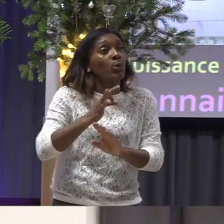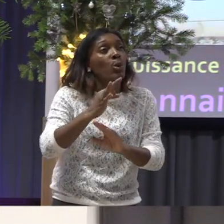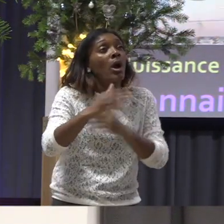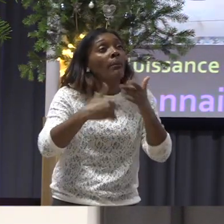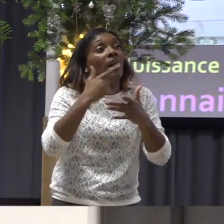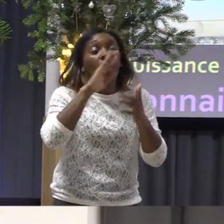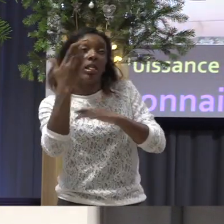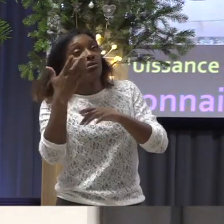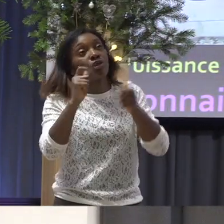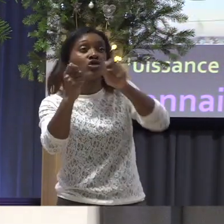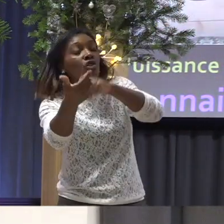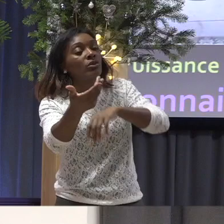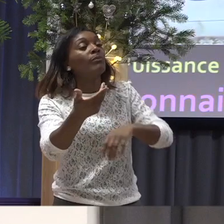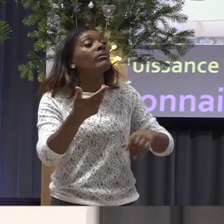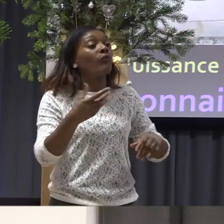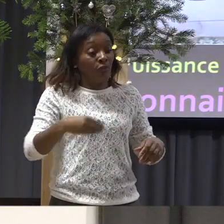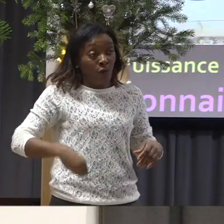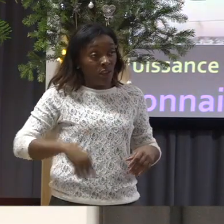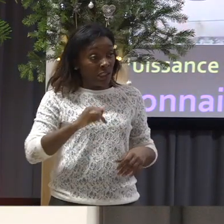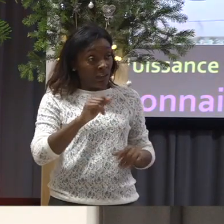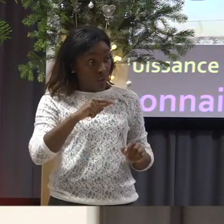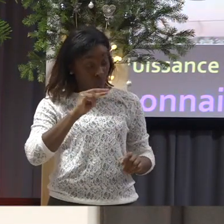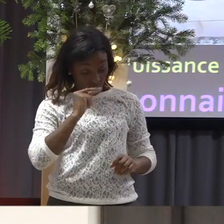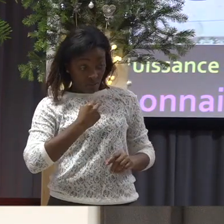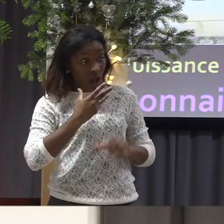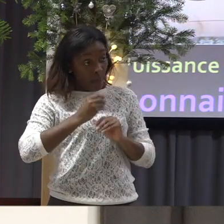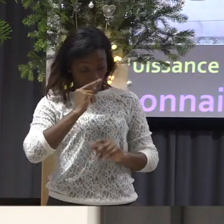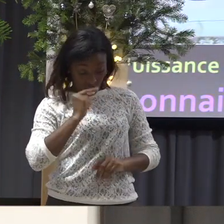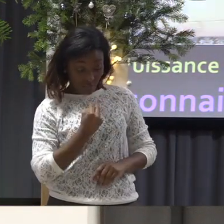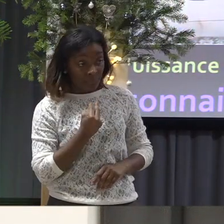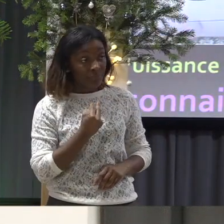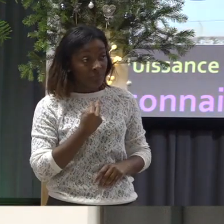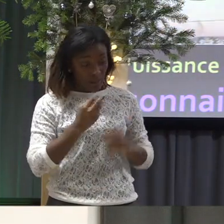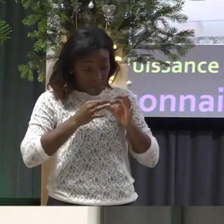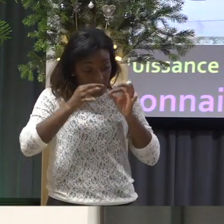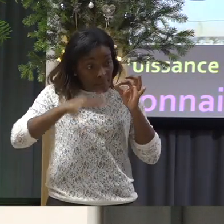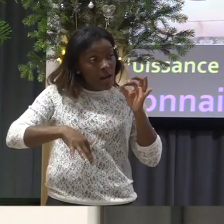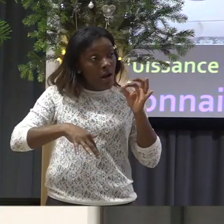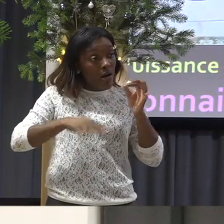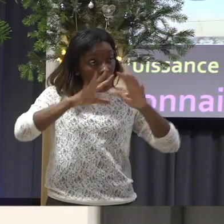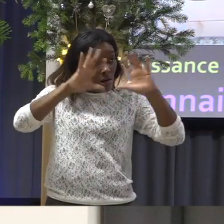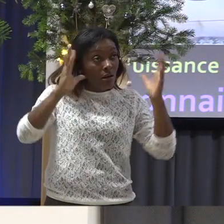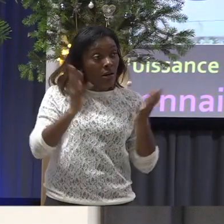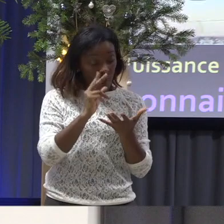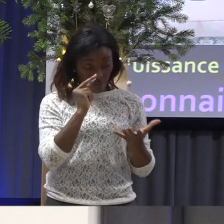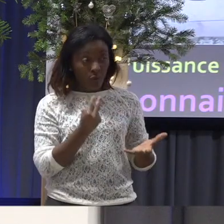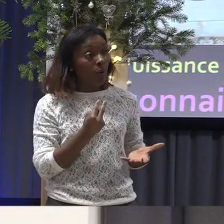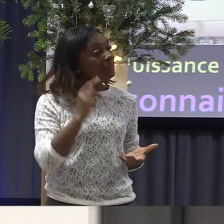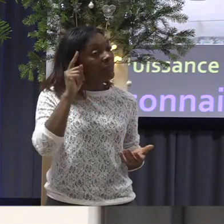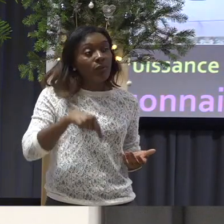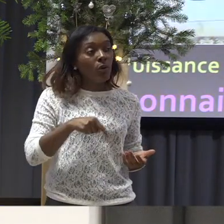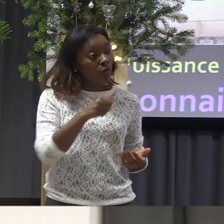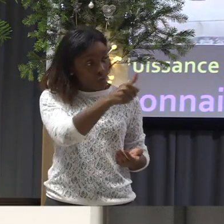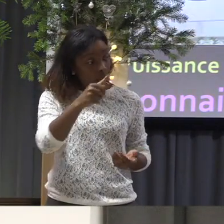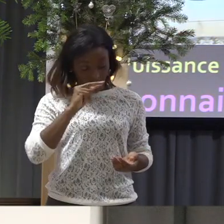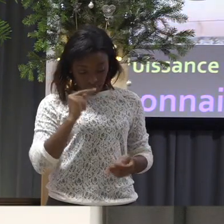arrivé? C'est important, frères et sœurs, parce que vous ne ferez jamais un bilan objectif si vous ne vous regardez pas